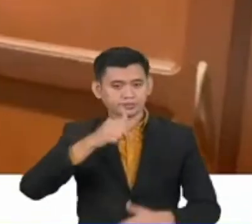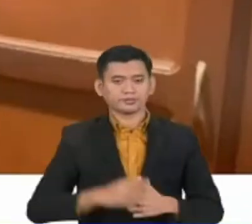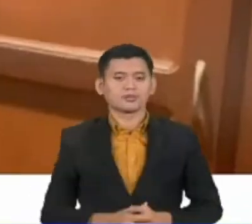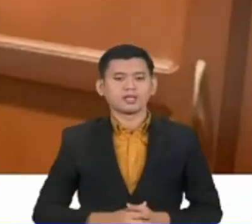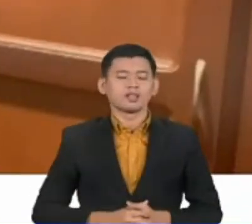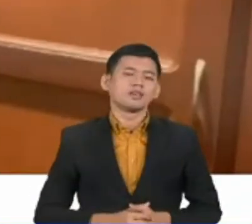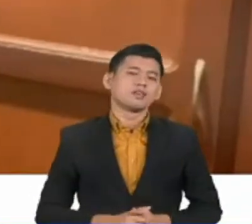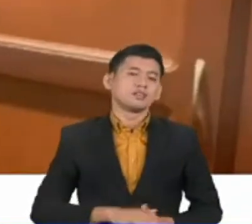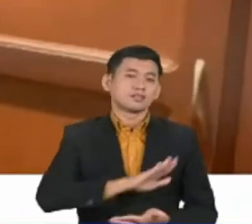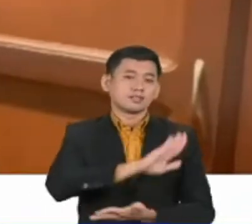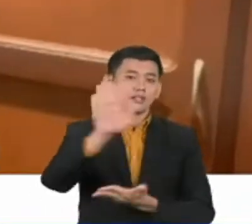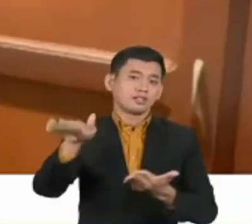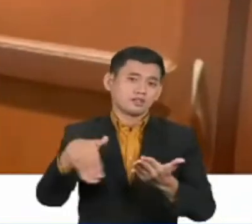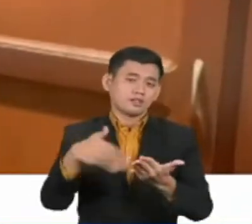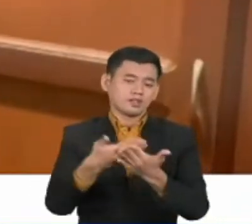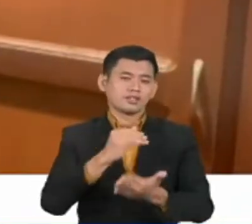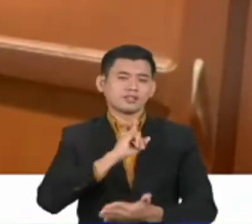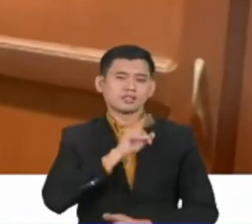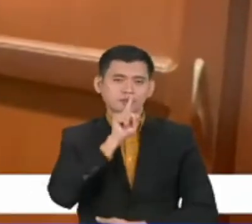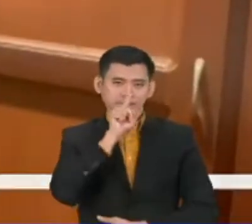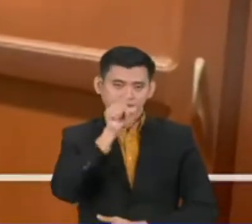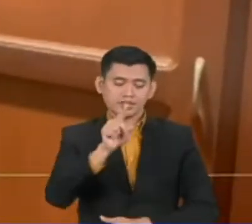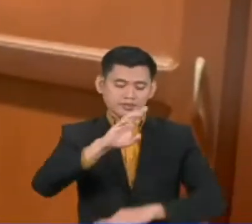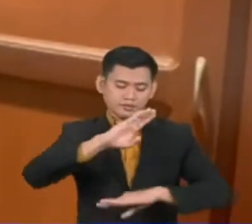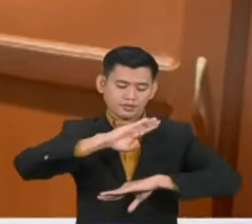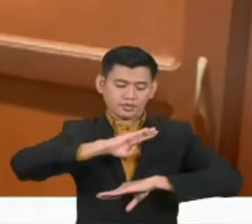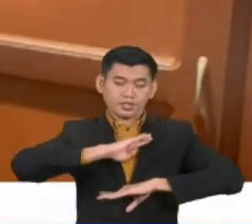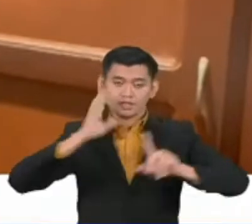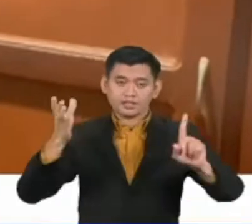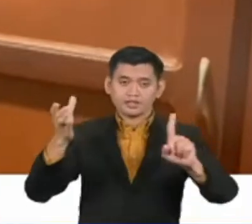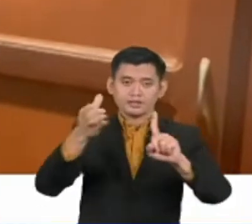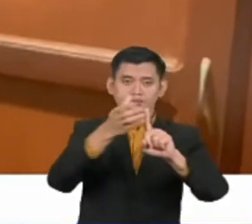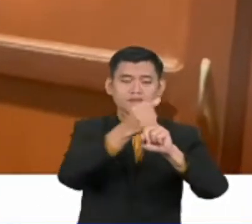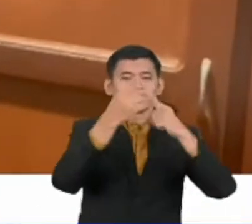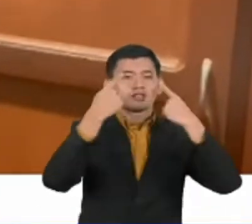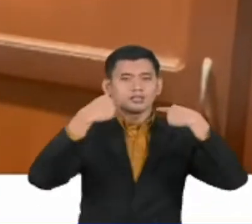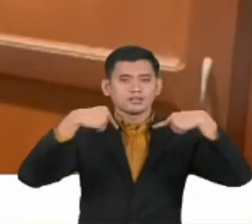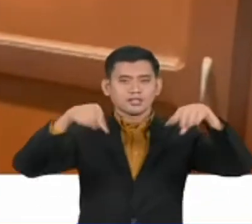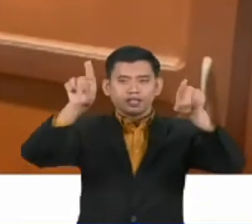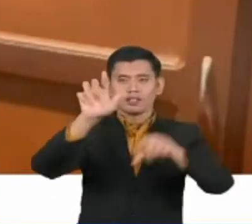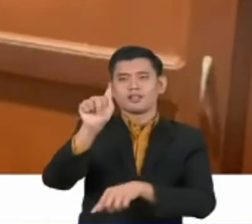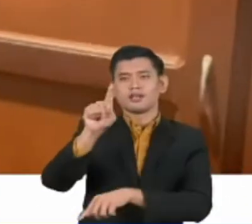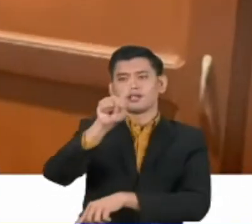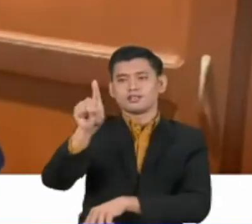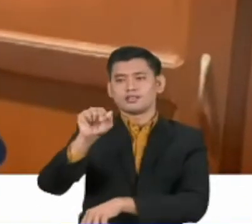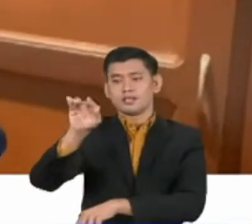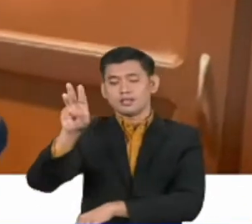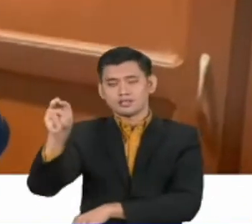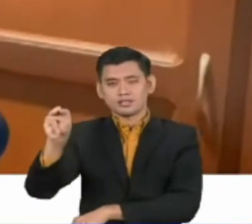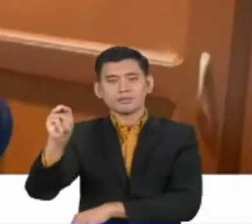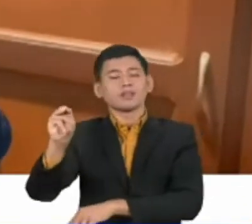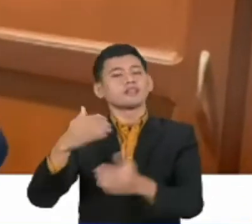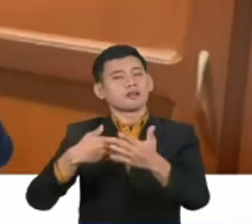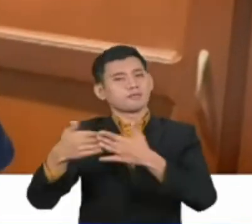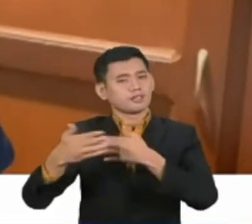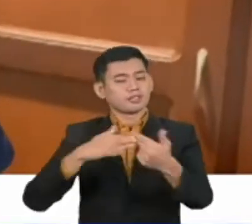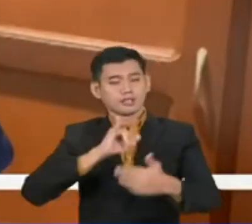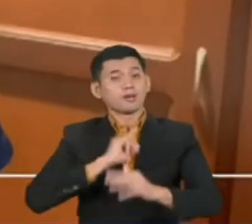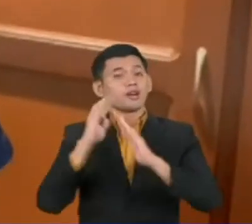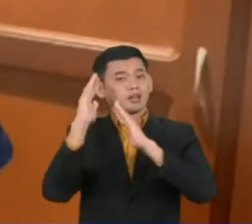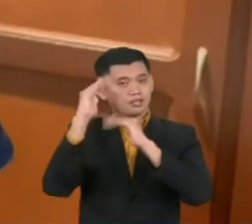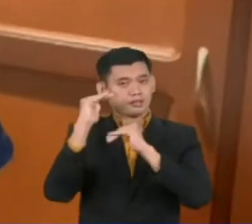Dan secara keseluruhannya, saya amat berpuas hati dengan pencapaian Azim. Saya mengharapkan bahawa beliau akan